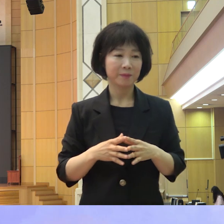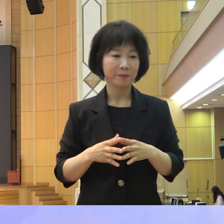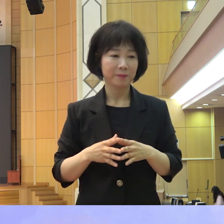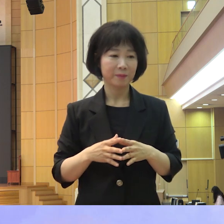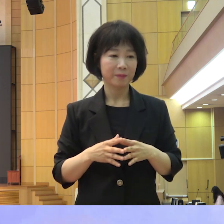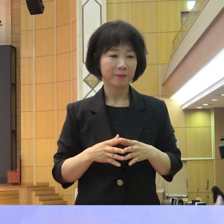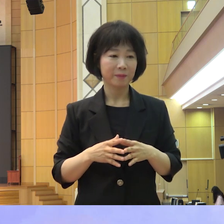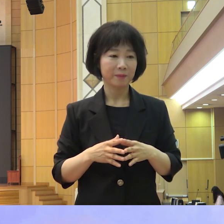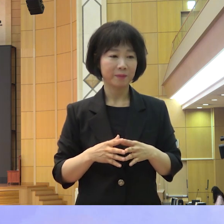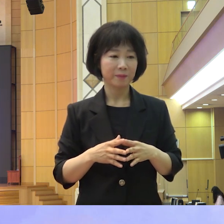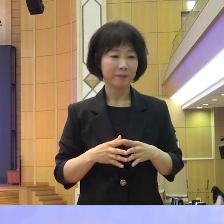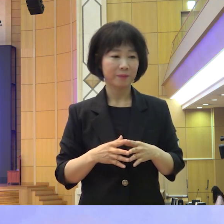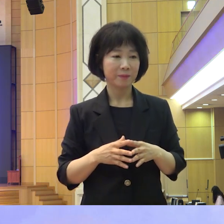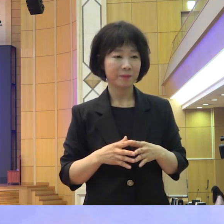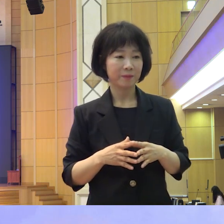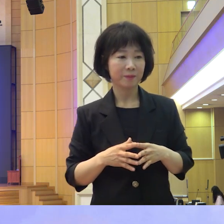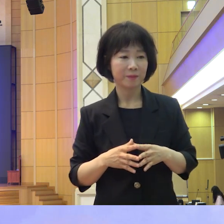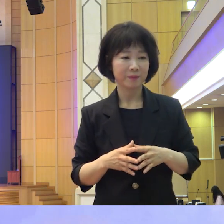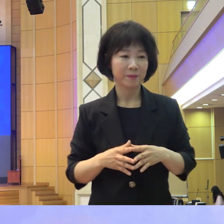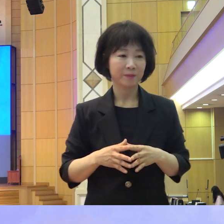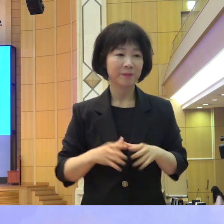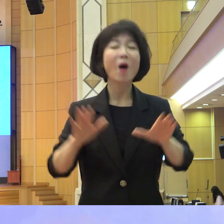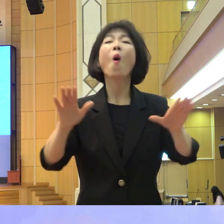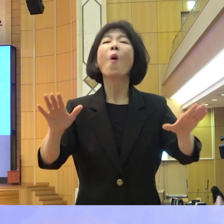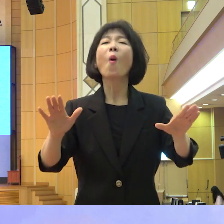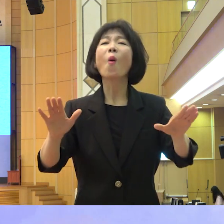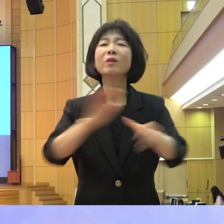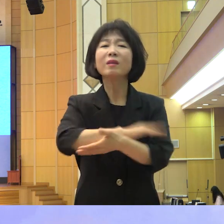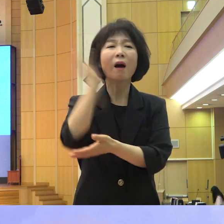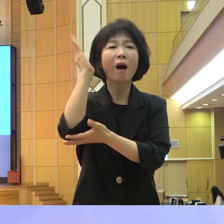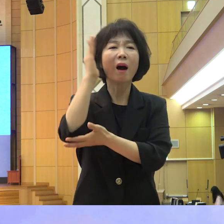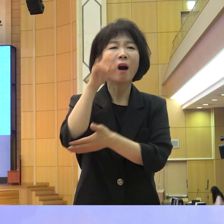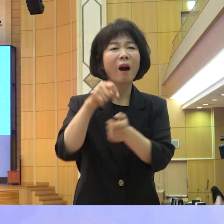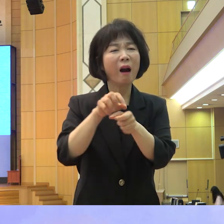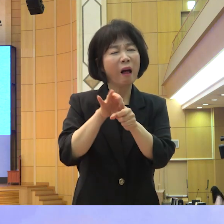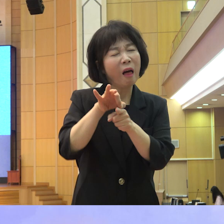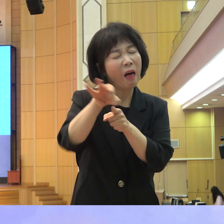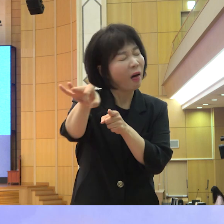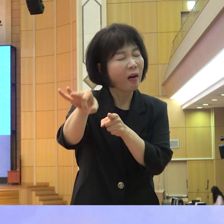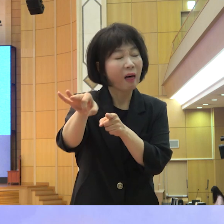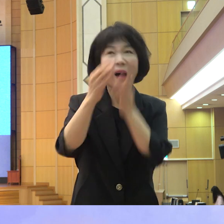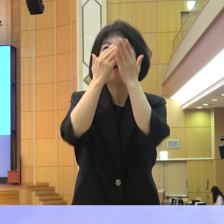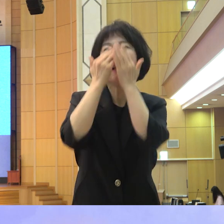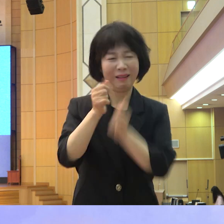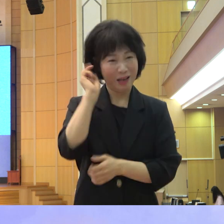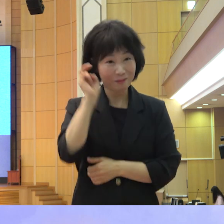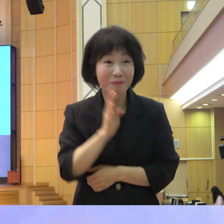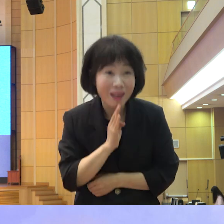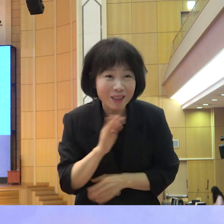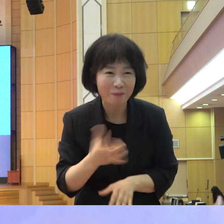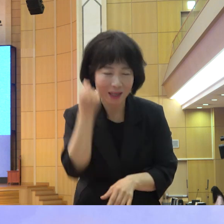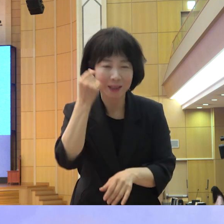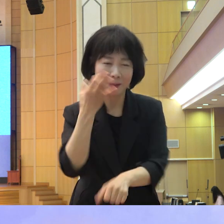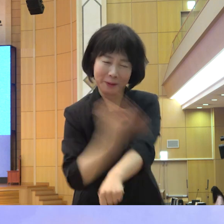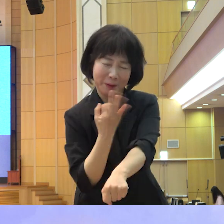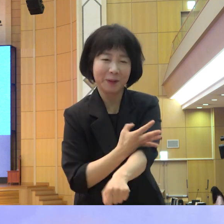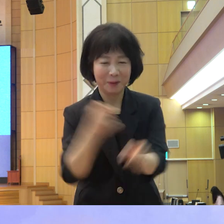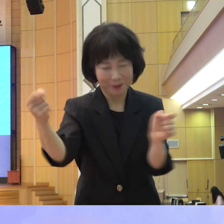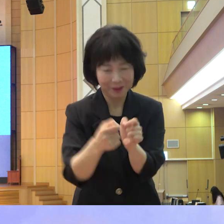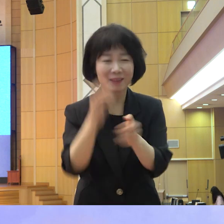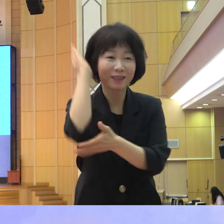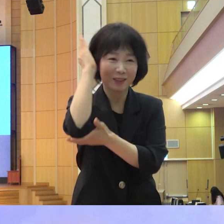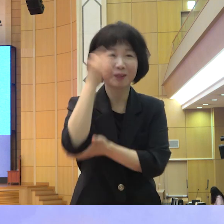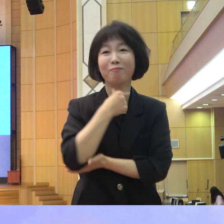자, 설교가 오늘 길어지면은 아이들이 굉장히 힘들어하기 때문에 빨리빨리 한번 진행을 해보도록